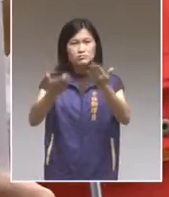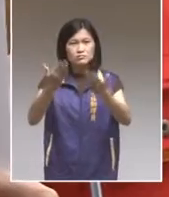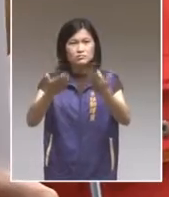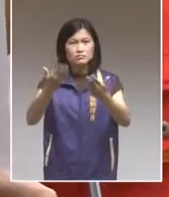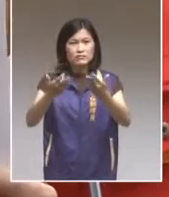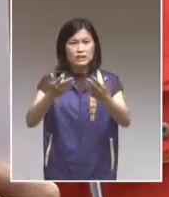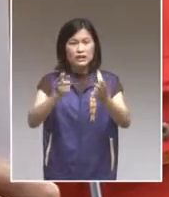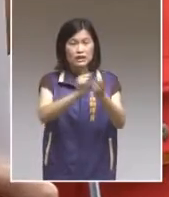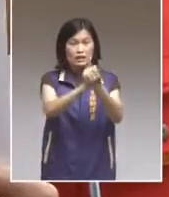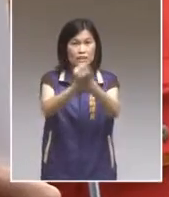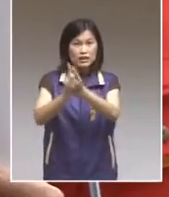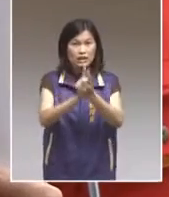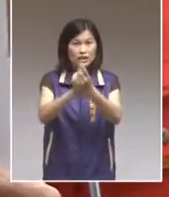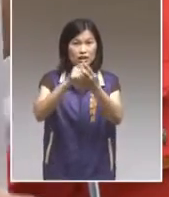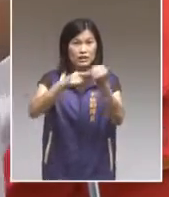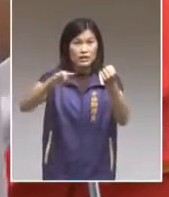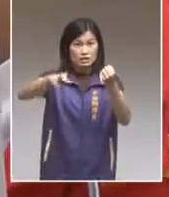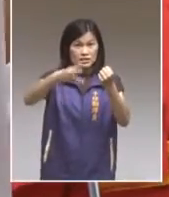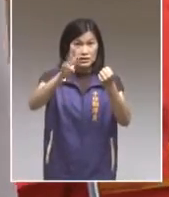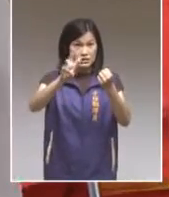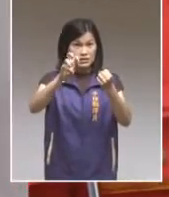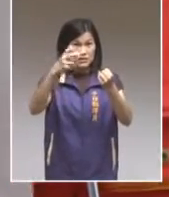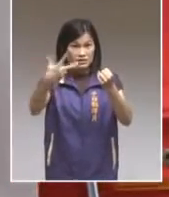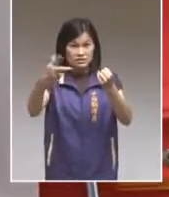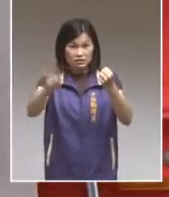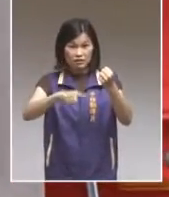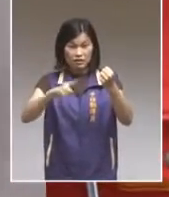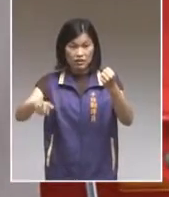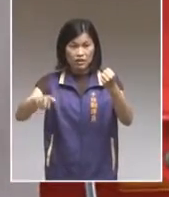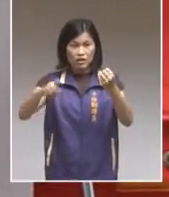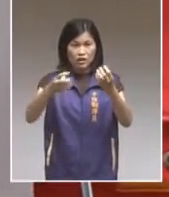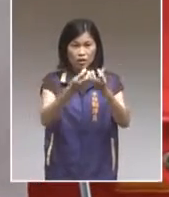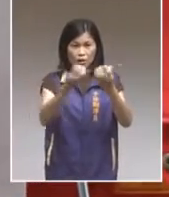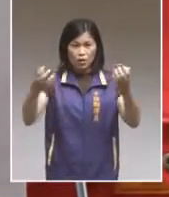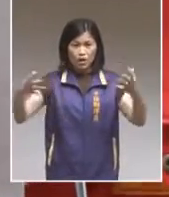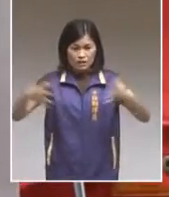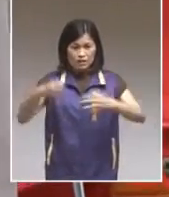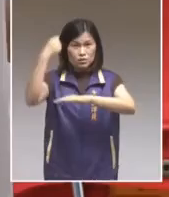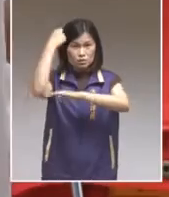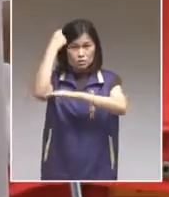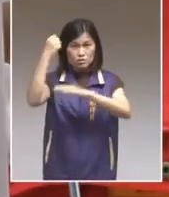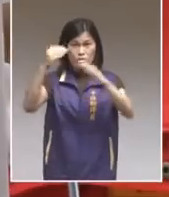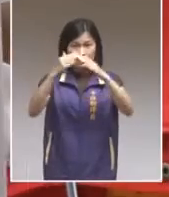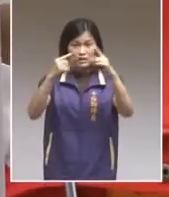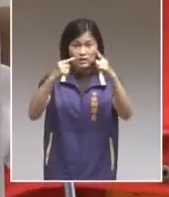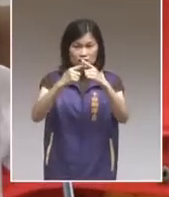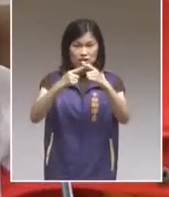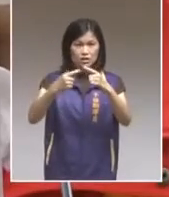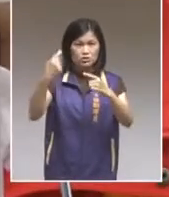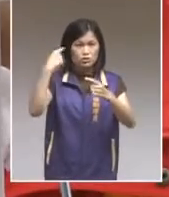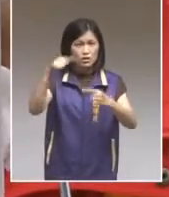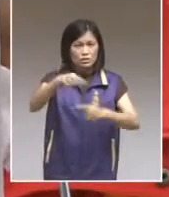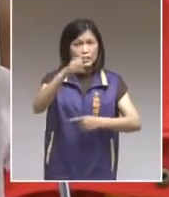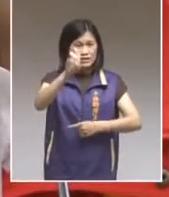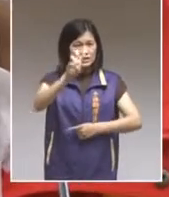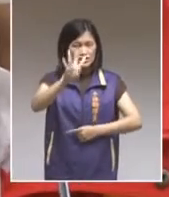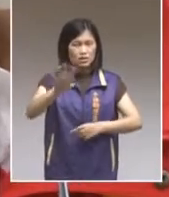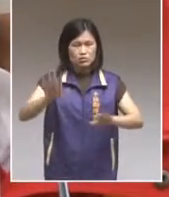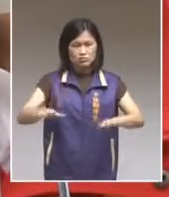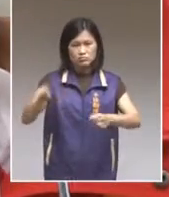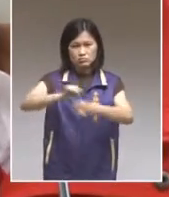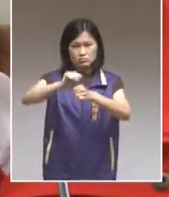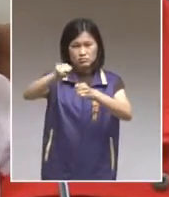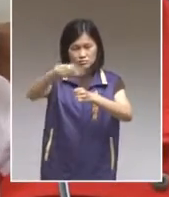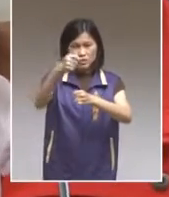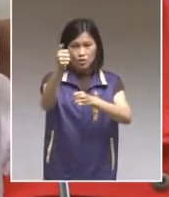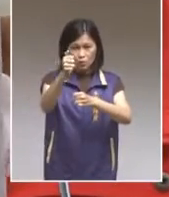在密切接触者337例里面呢，同住亲友，昨天是134，今天增加到150